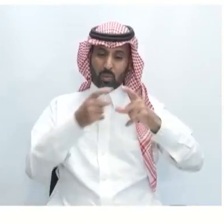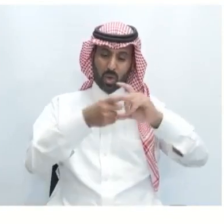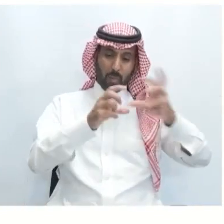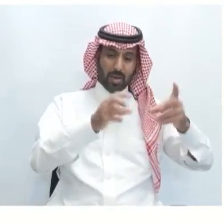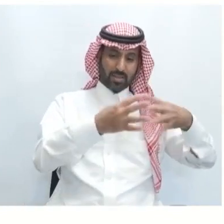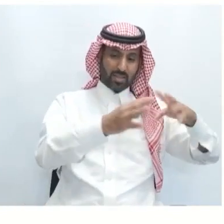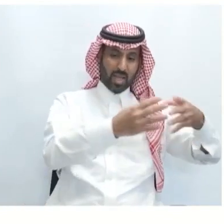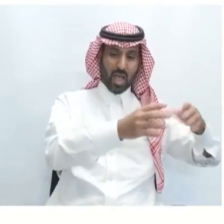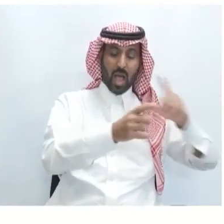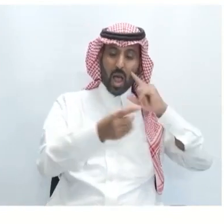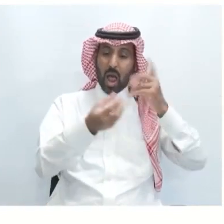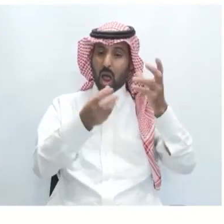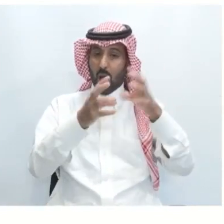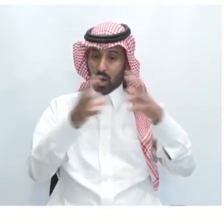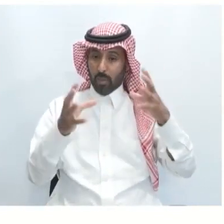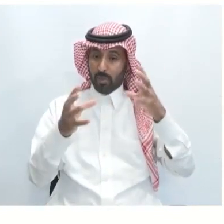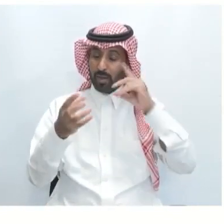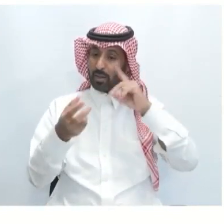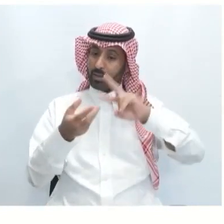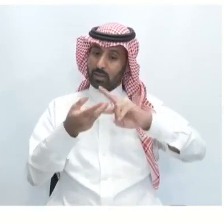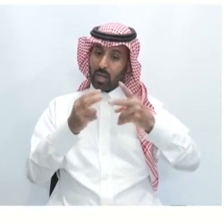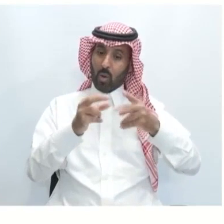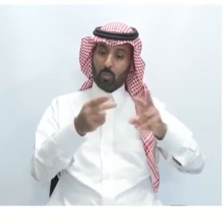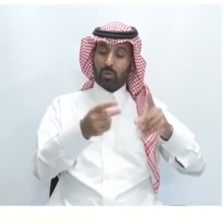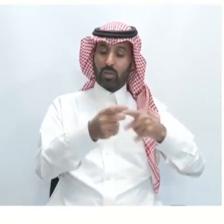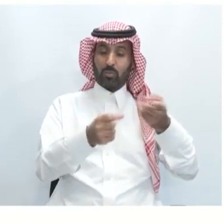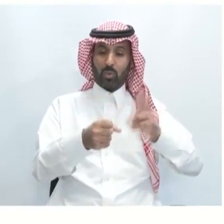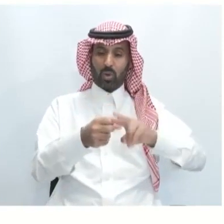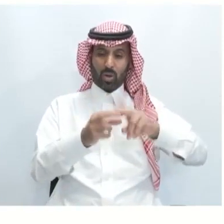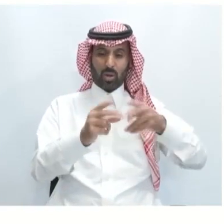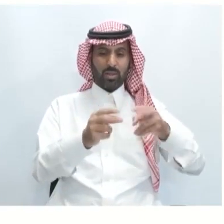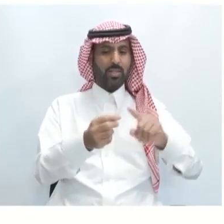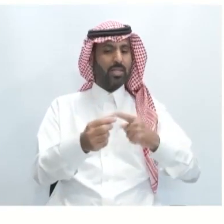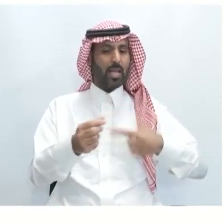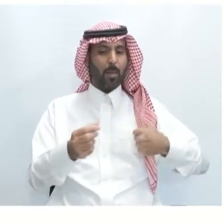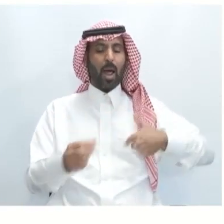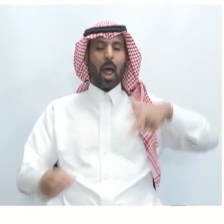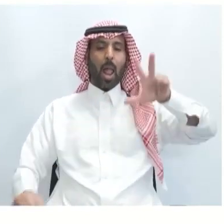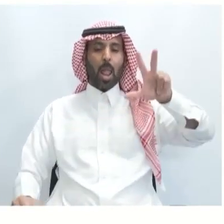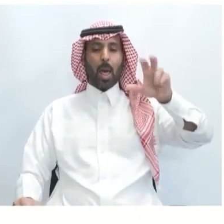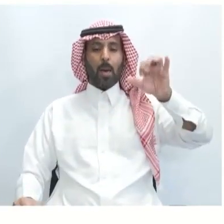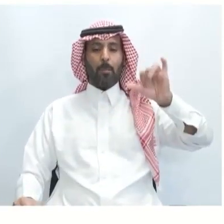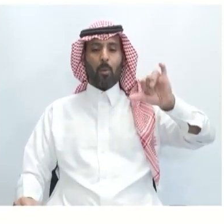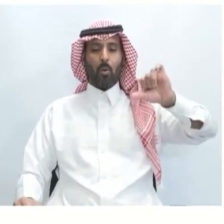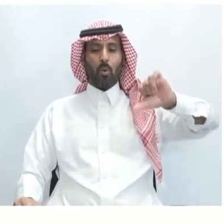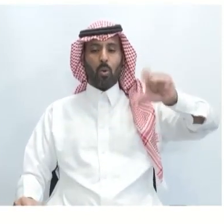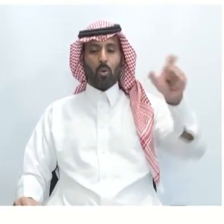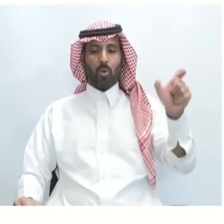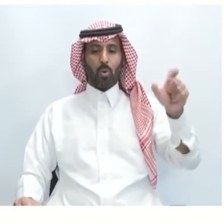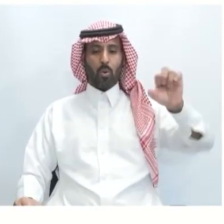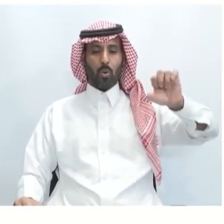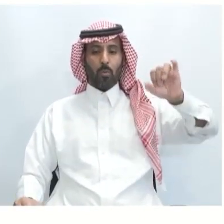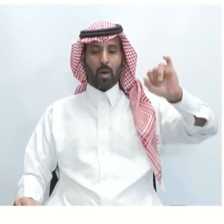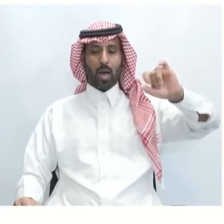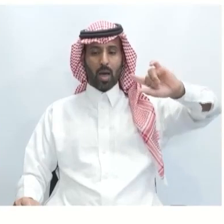وحدات متكرره تسمى الممرات مفرداتنا الجديده اليوم باذن الله ستكون البروتينات الاحماض